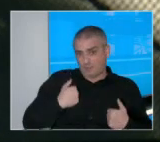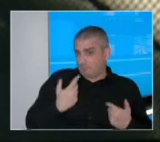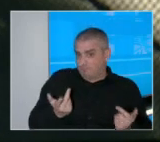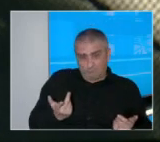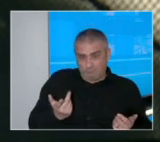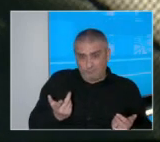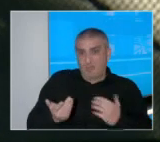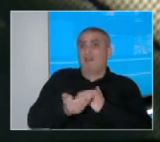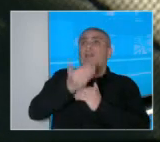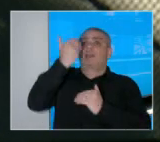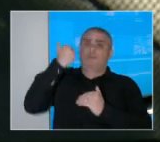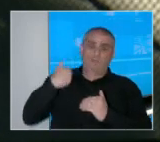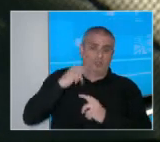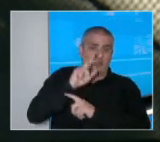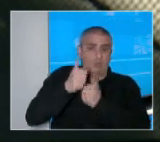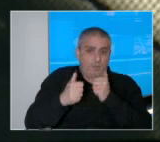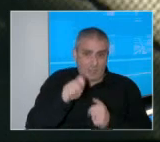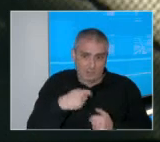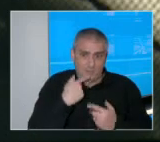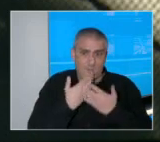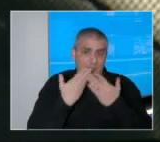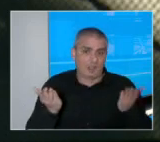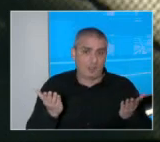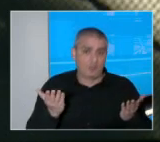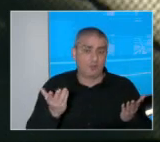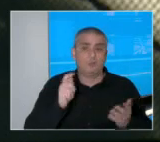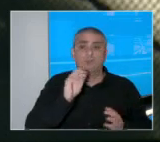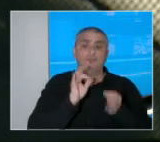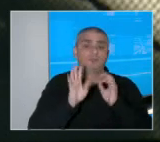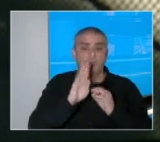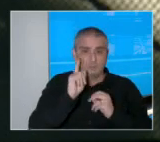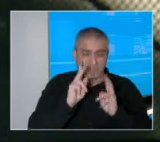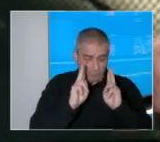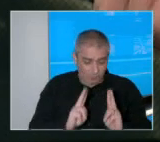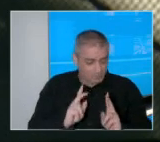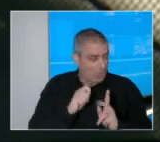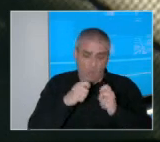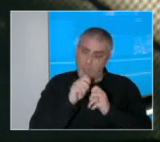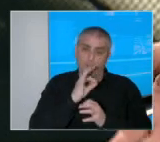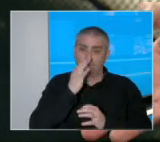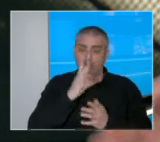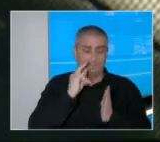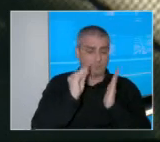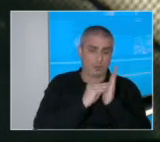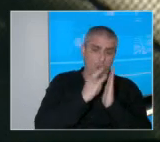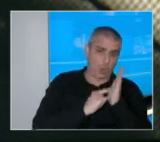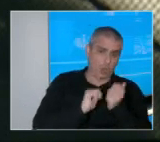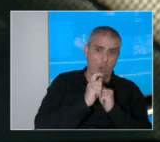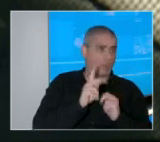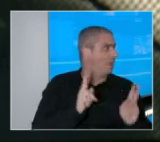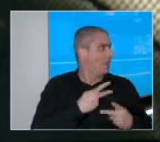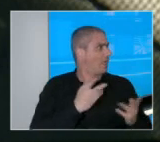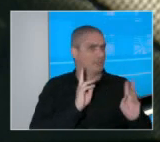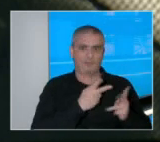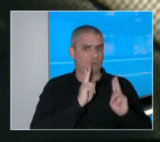שאגב, עוד לפני שהייתי מועמד לכנסת, אמרתי אותה באופן חד וברור, מעניין, שמשפט נתניהו צריך להיות מופסק בלי שום קשר לשאלה אם יחוקקו חוק צרפתי. אין דרך להפסיק.